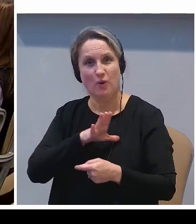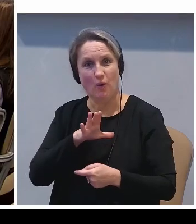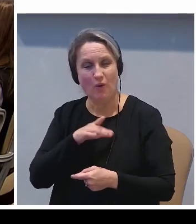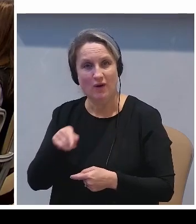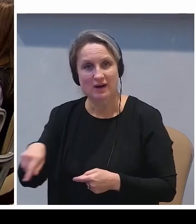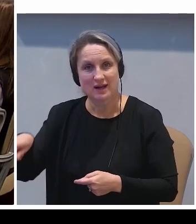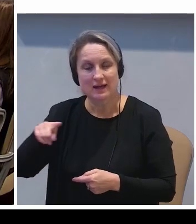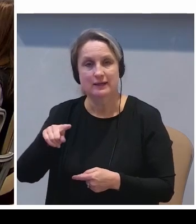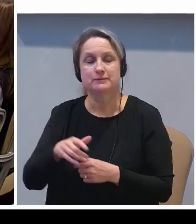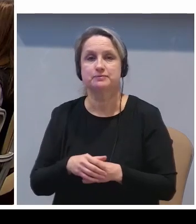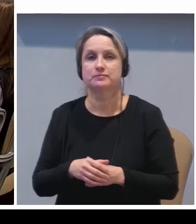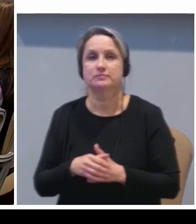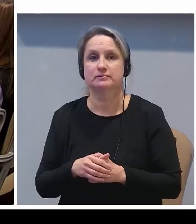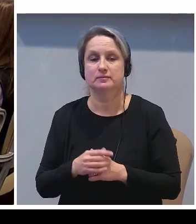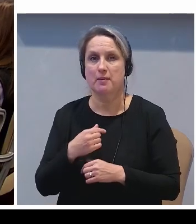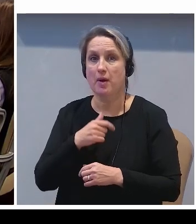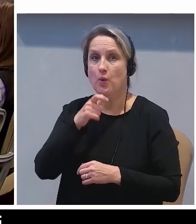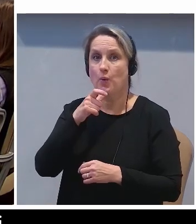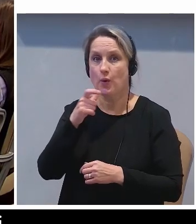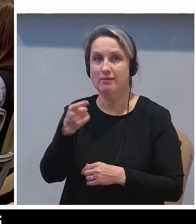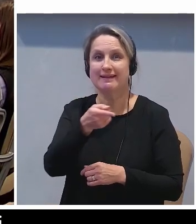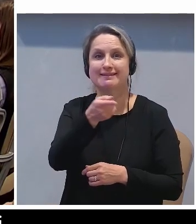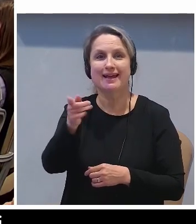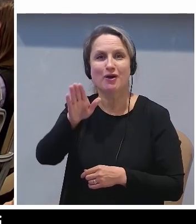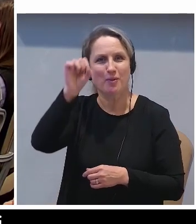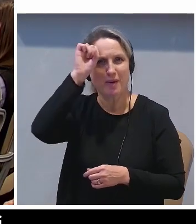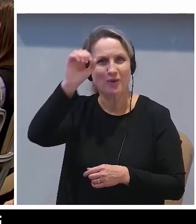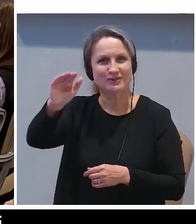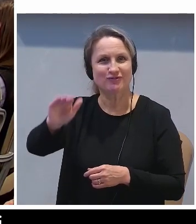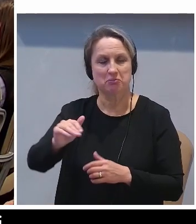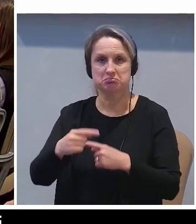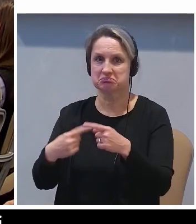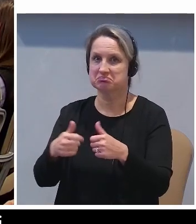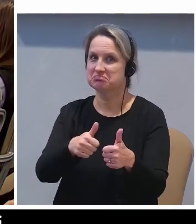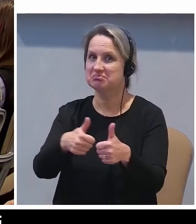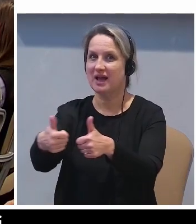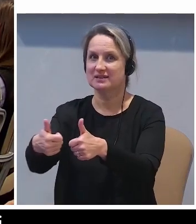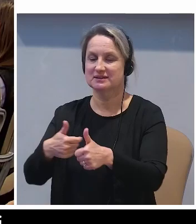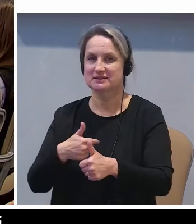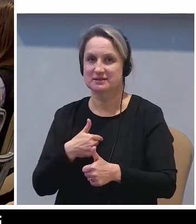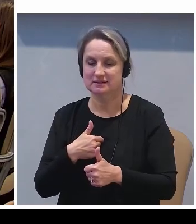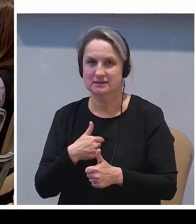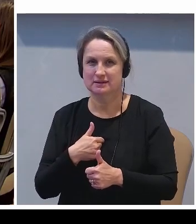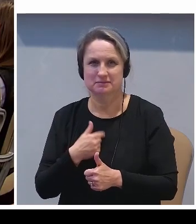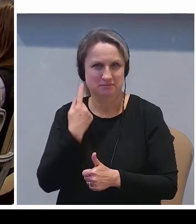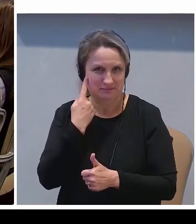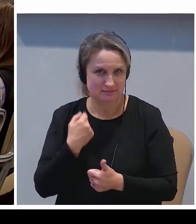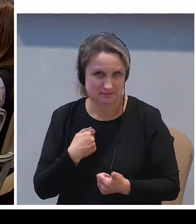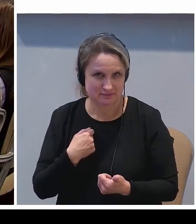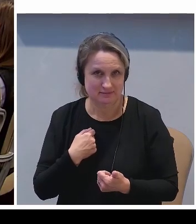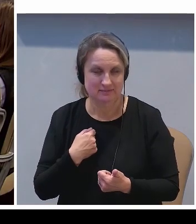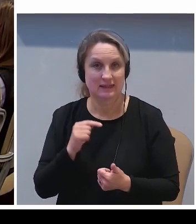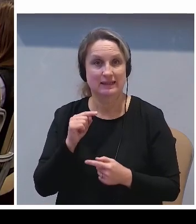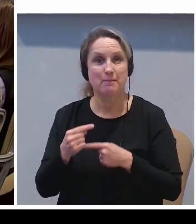ja kui ma ütlesin, et teie väikesel poisil läheb hästi, siis ma pidasin selle all silmas, et